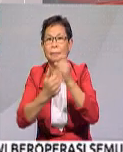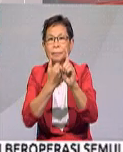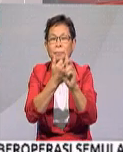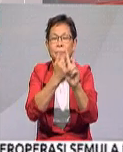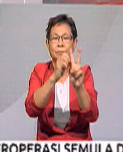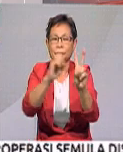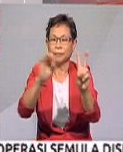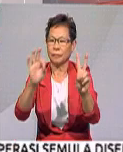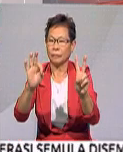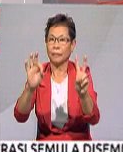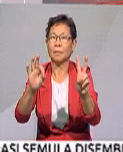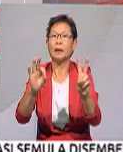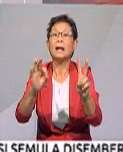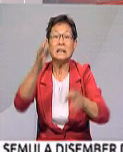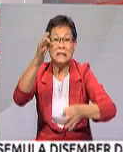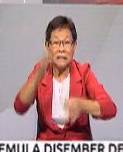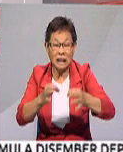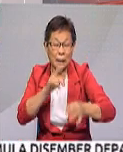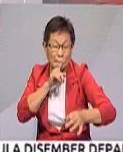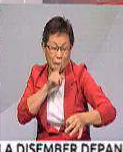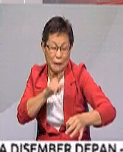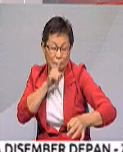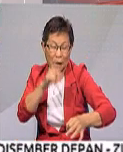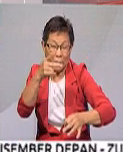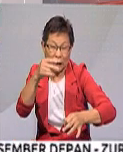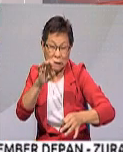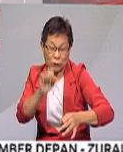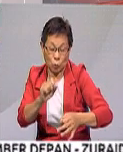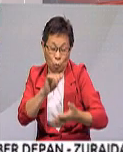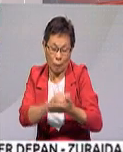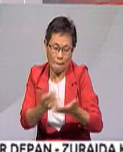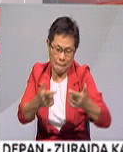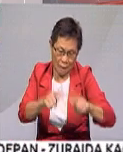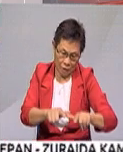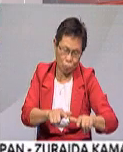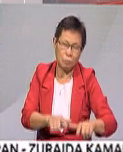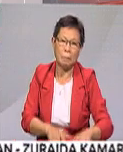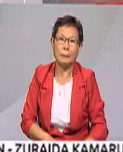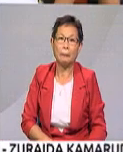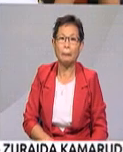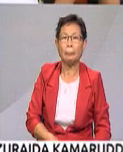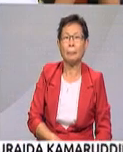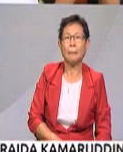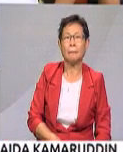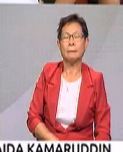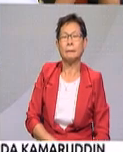Makanan 2009 jika benar kes berkenaan berlaku.